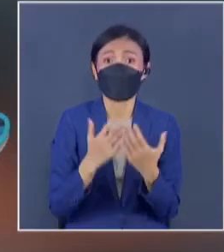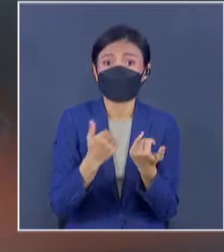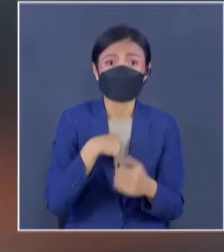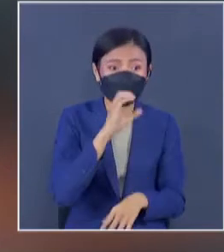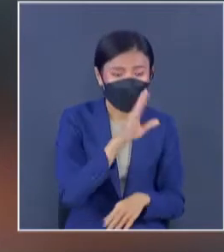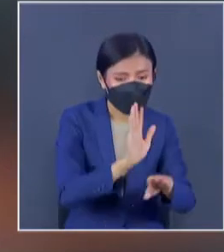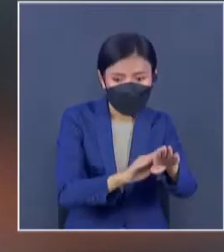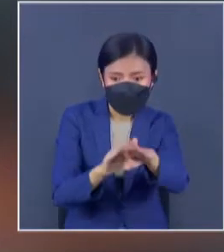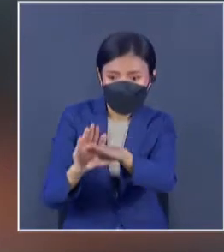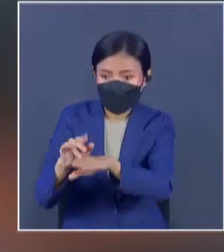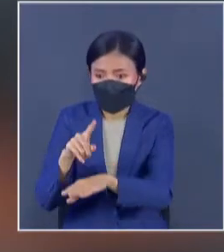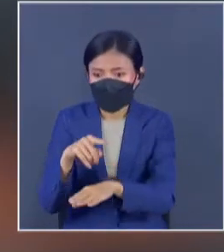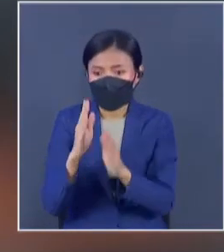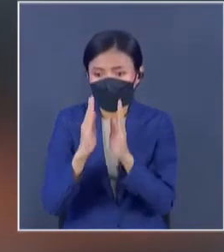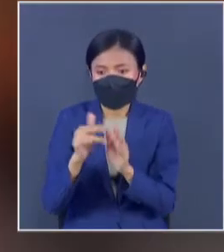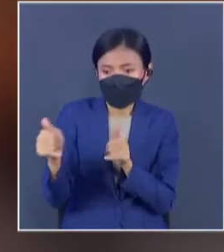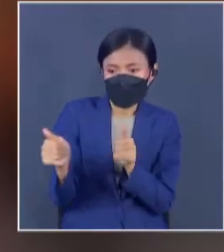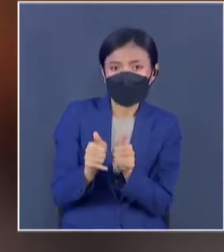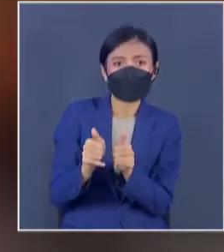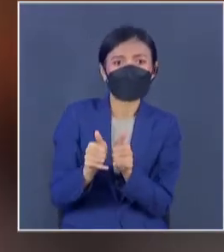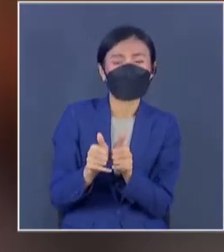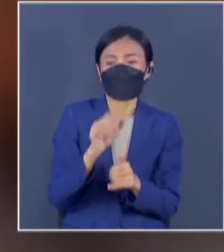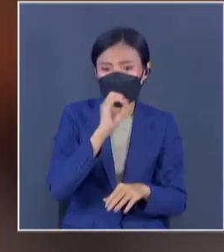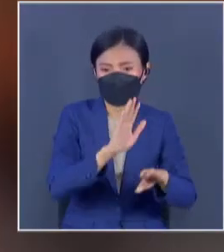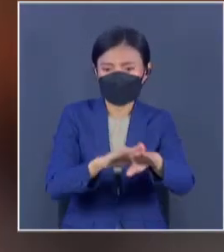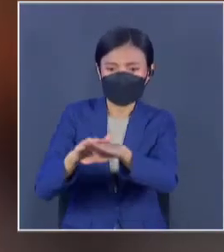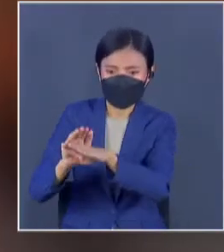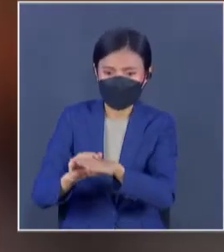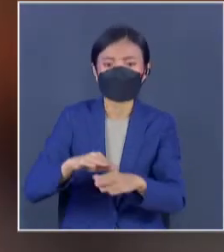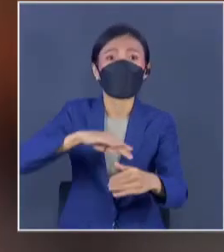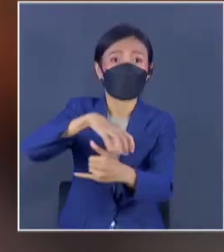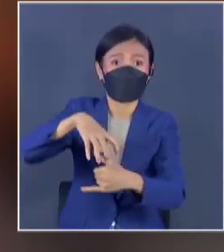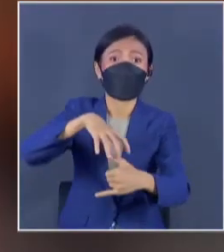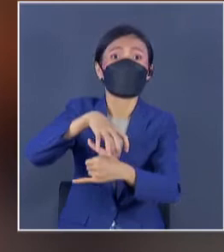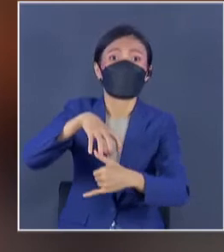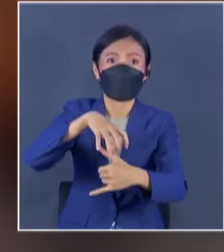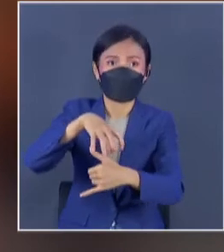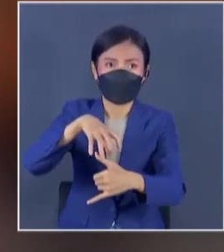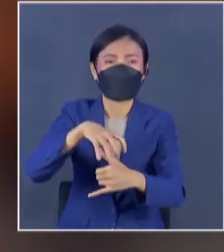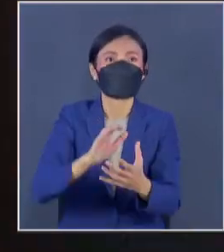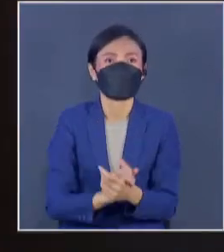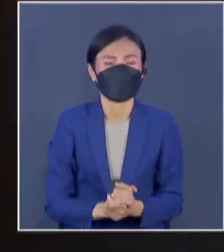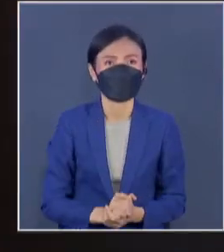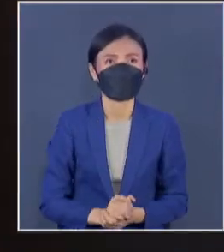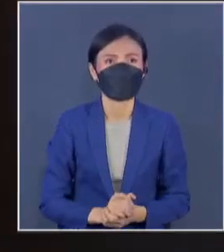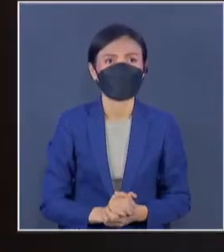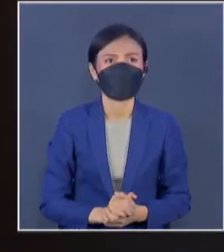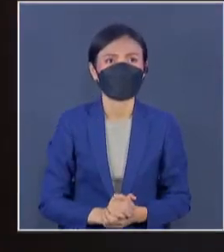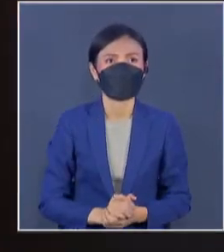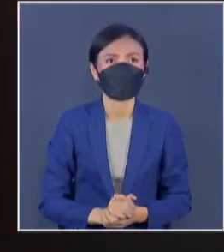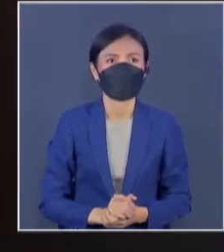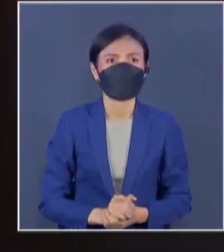ให้ผู้ที่ใกล้ชิดในช่วงเวลาที่มีความเสี่ยงที่ผ่านมาให้ทุกคนเฝ้าระวังเพื่อสังเกตอาการของตัวเองแล้วด้วยค่ะ